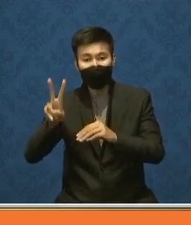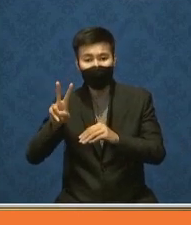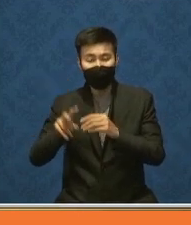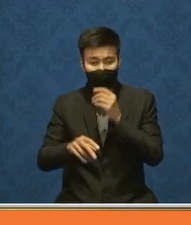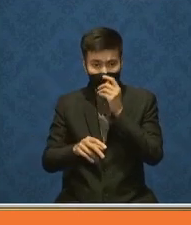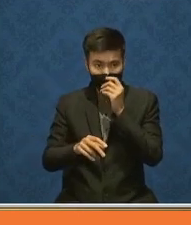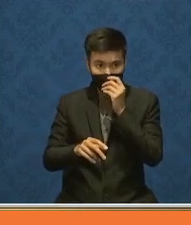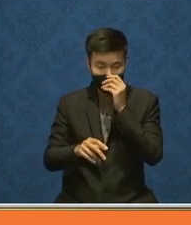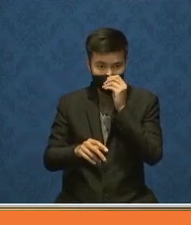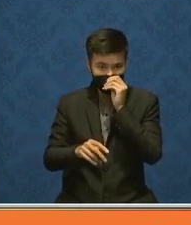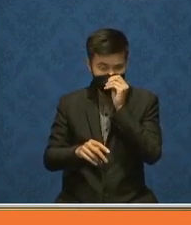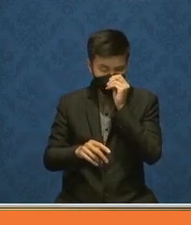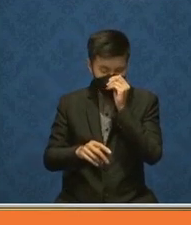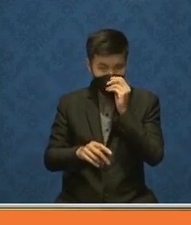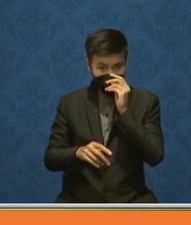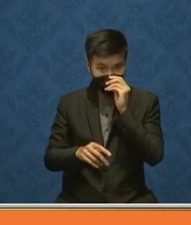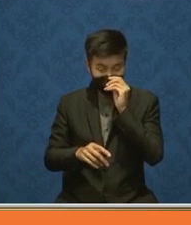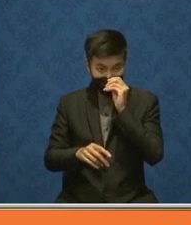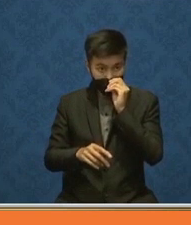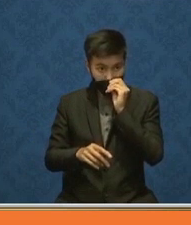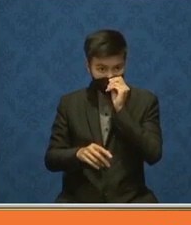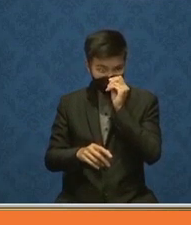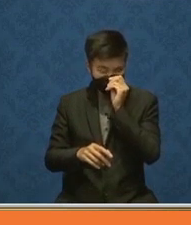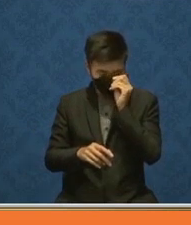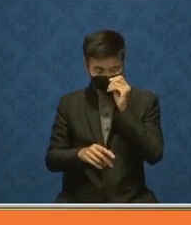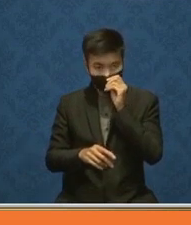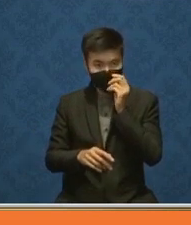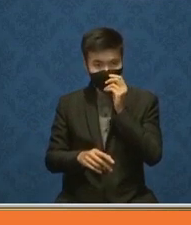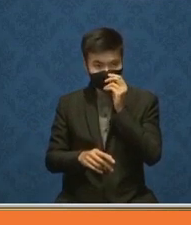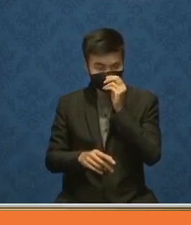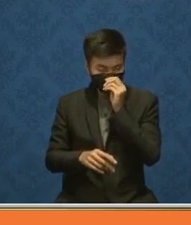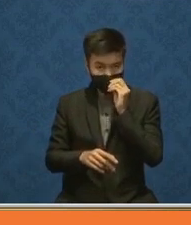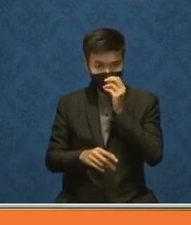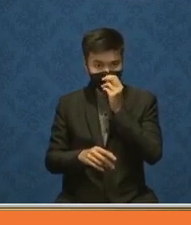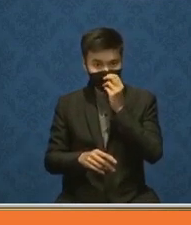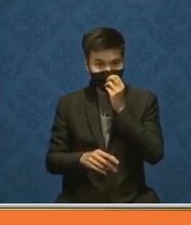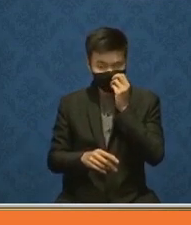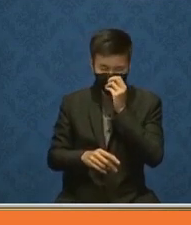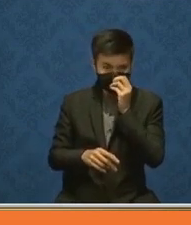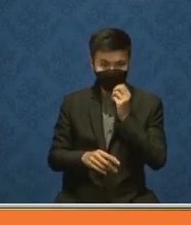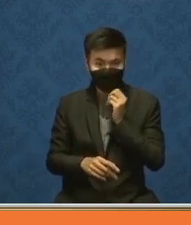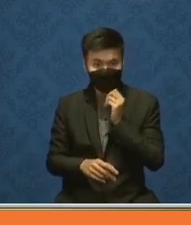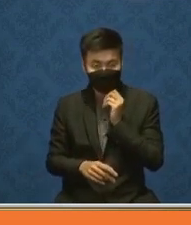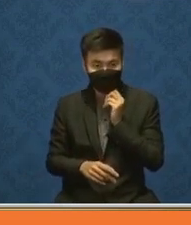มาซื้อ SME ด้วยกันเองมากกว่าที่จะลงมาขยายกิจการมากินรวบเหมือนกลุ่มทุนใหญ่ไ